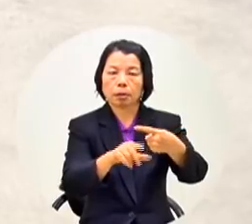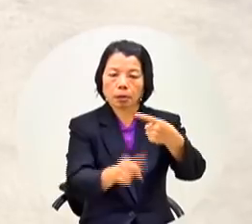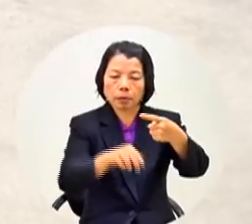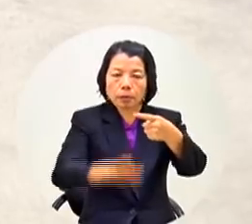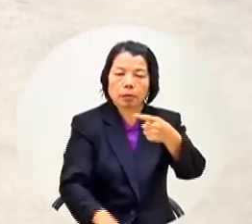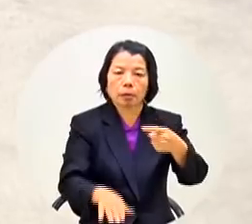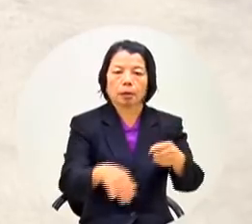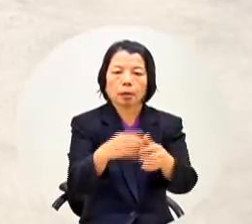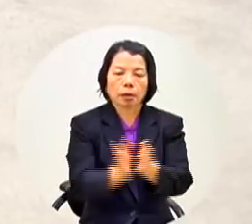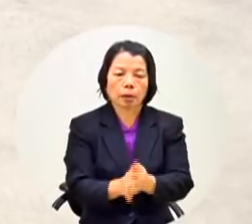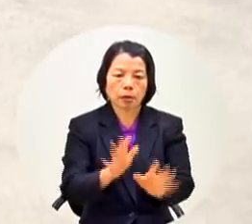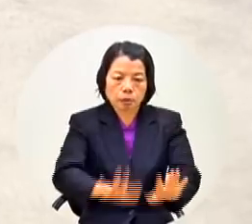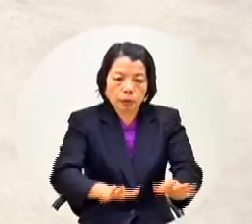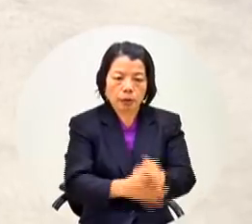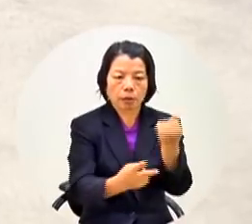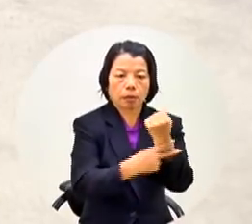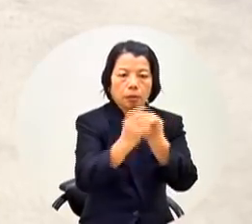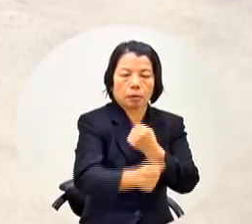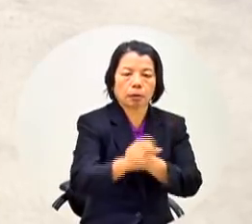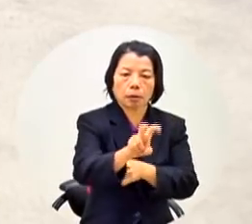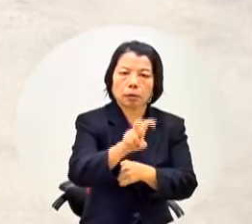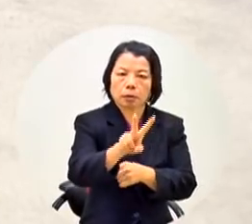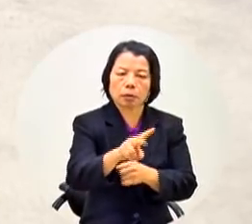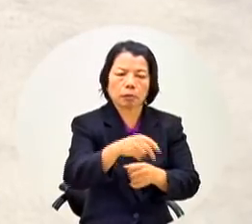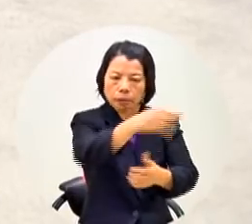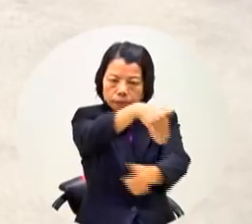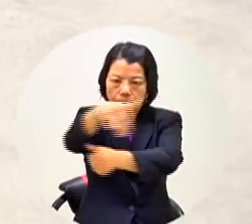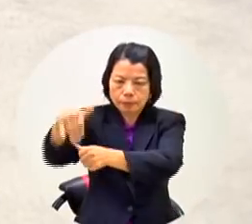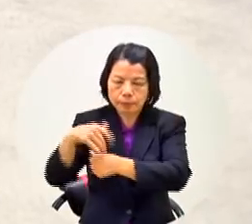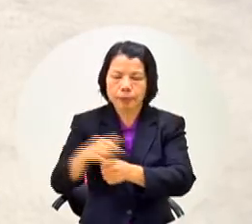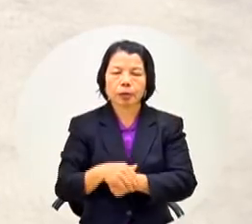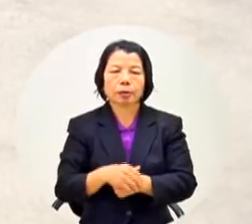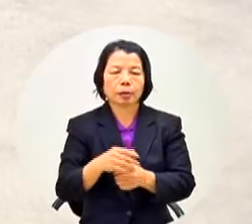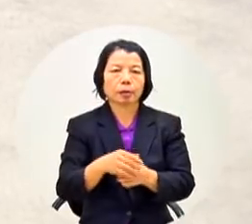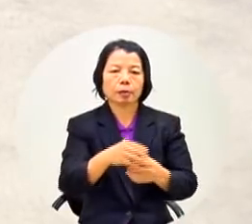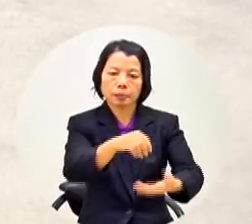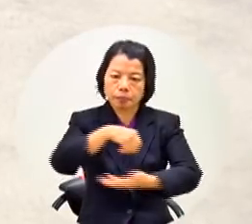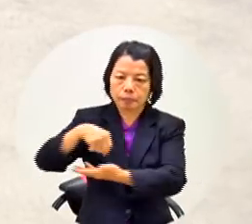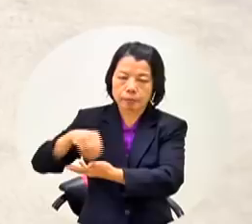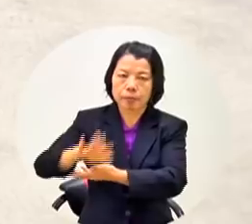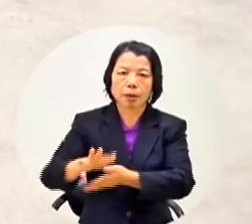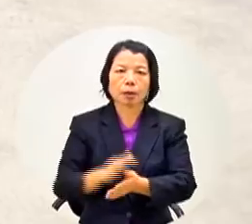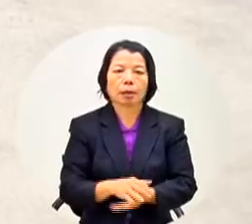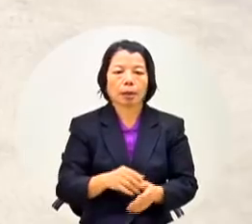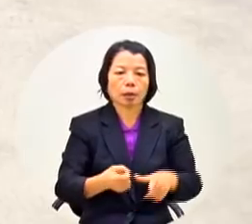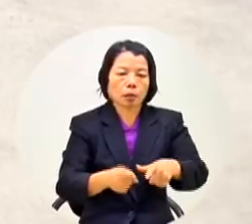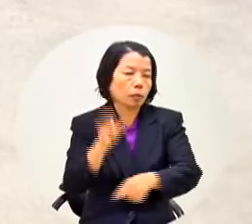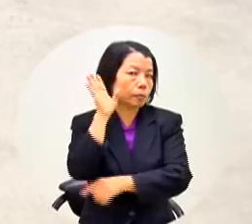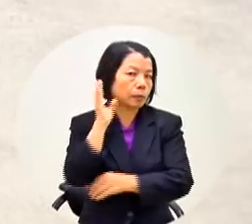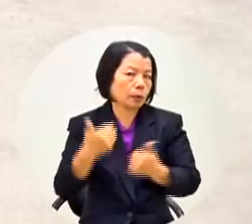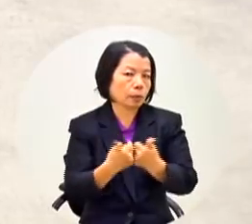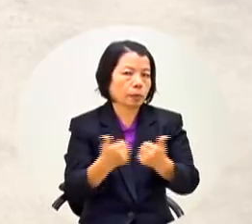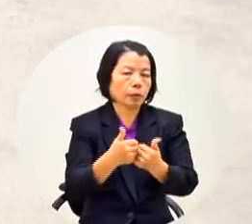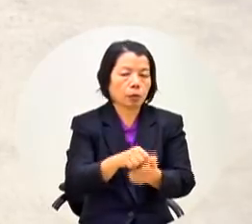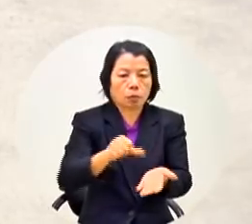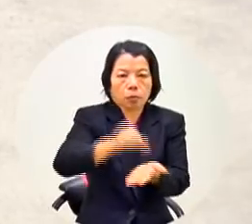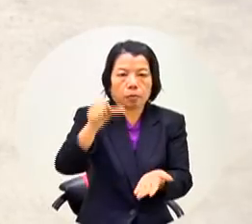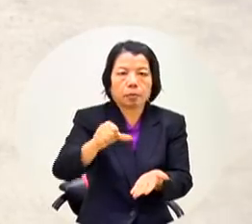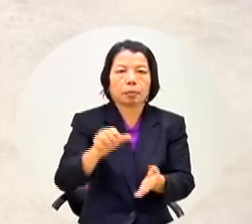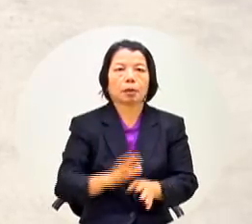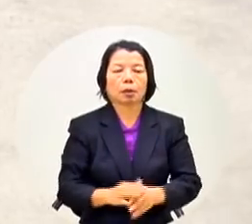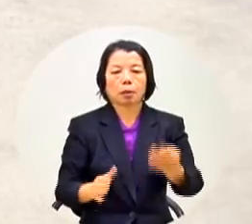听民意，那另外也从2月、3月召开了5场公听说明会，那相关的记录也在4月底上网公告给市民参